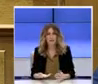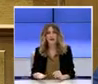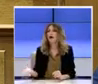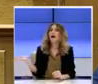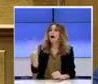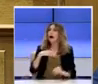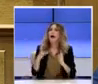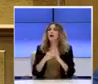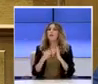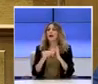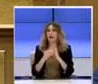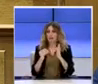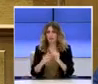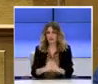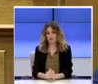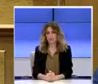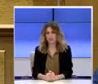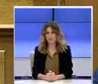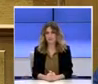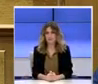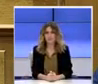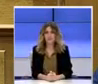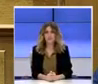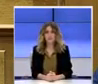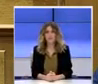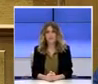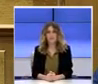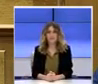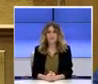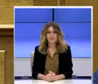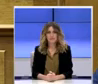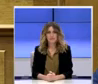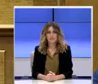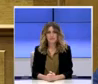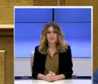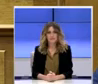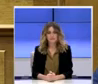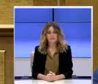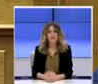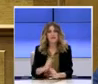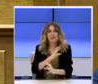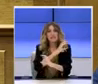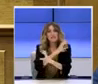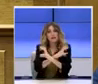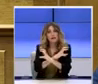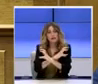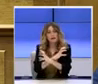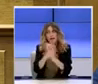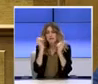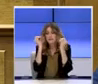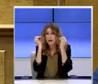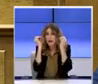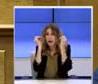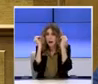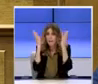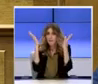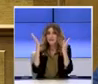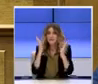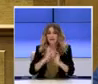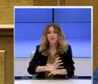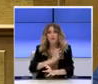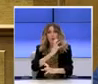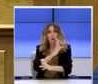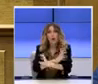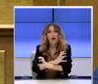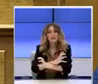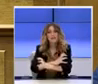Φτάσαμε στο σημείο να επέμβει εισαγγελέας για δήλωση του